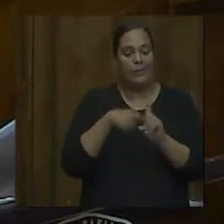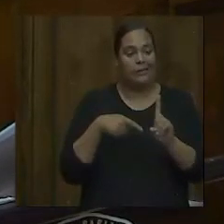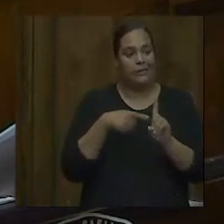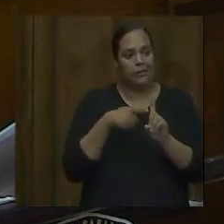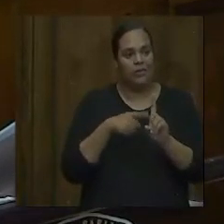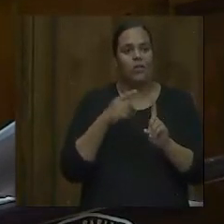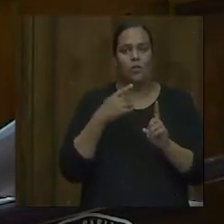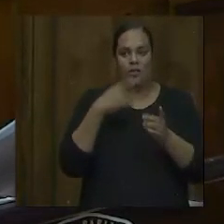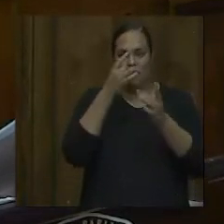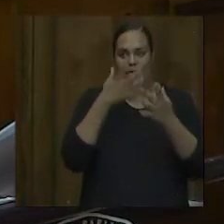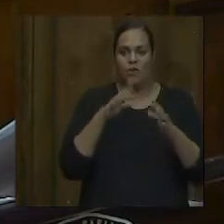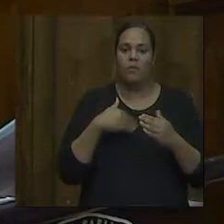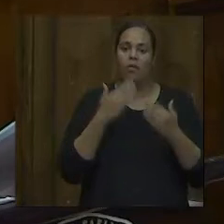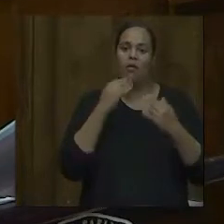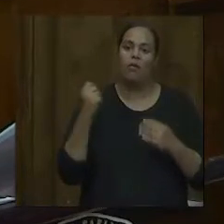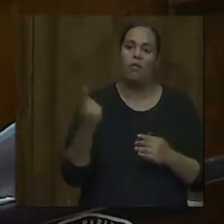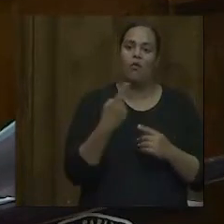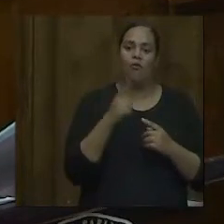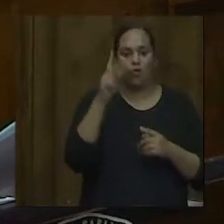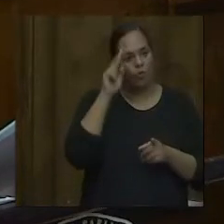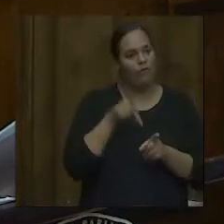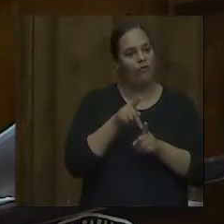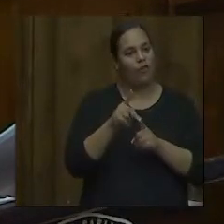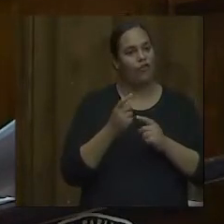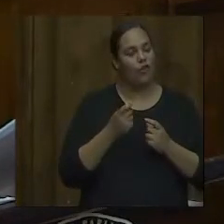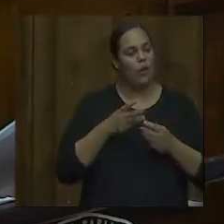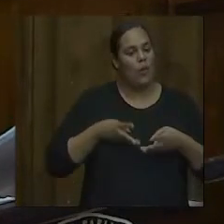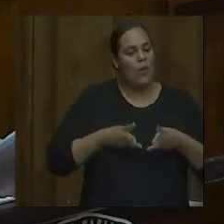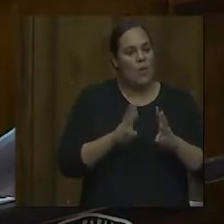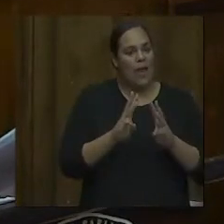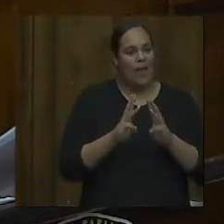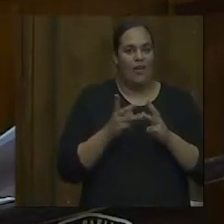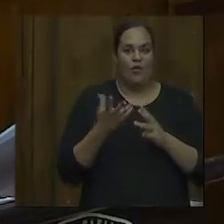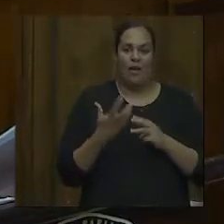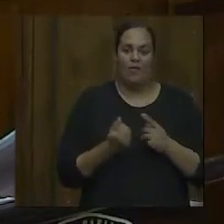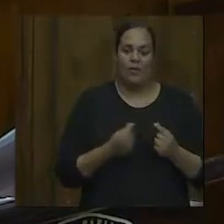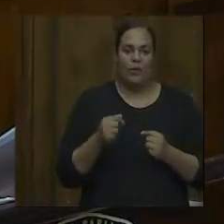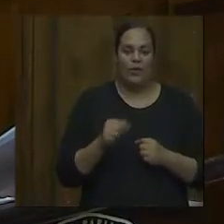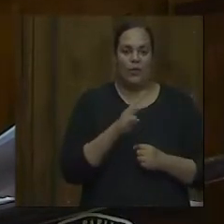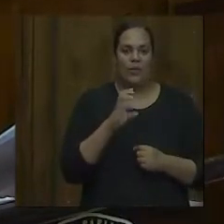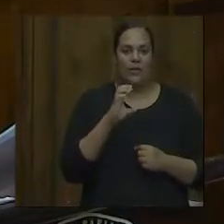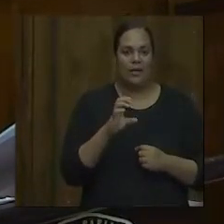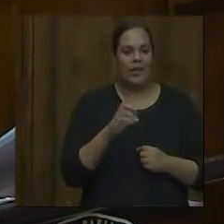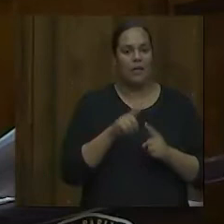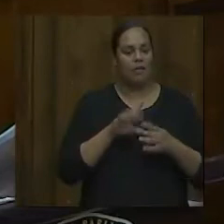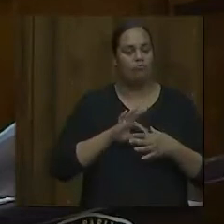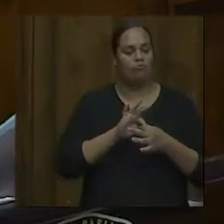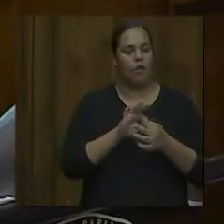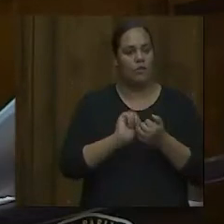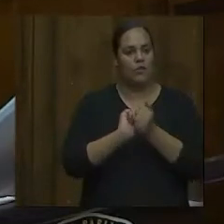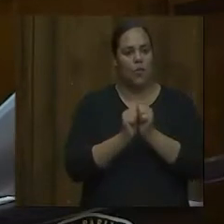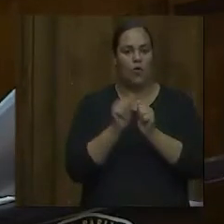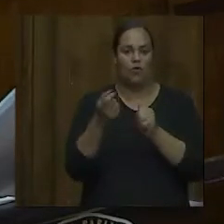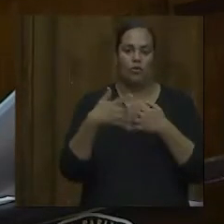erken. Ek dank u almal vir die professionele gees waarin u die inwoners van die Weskaap deur middel van kultuursake en sport